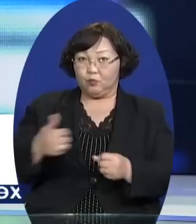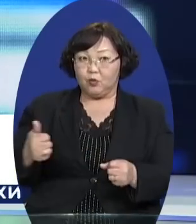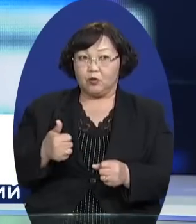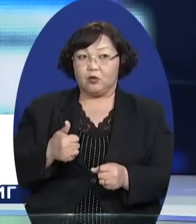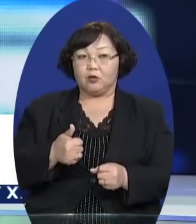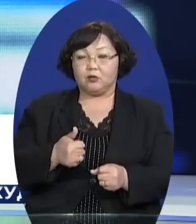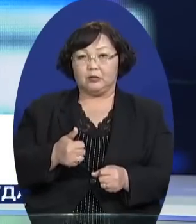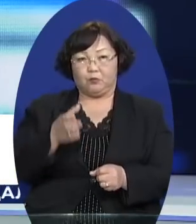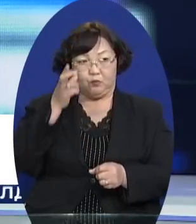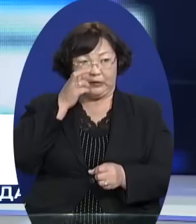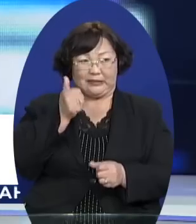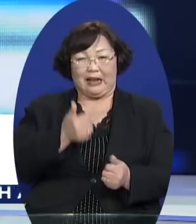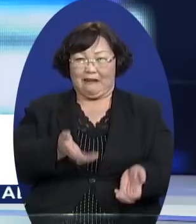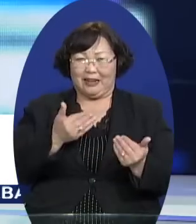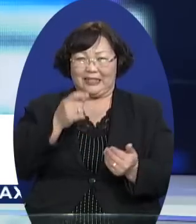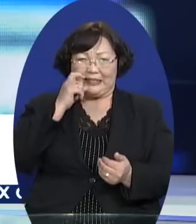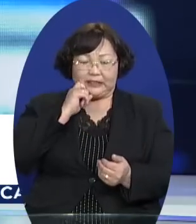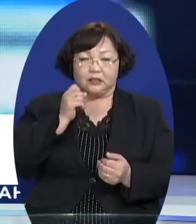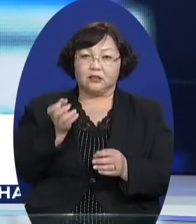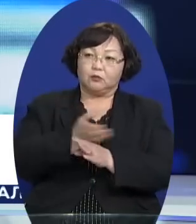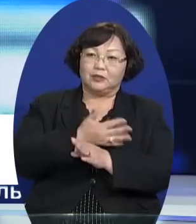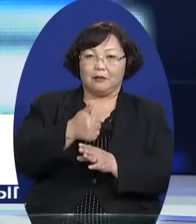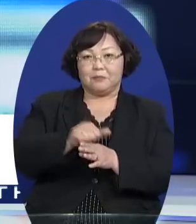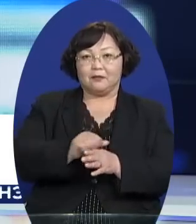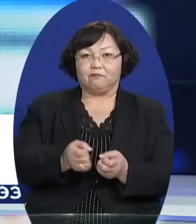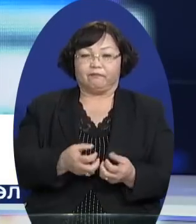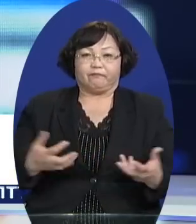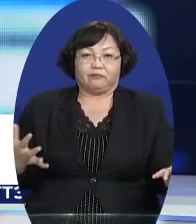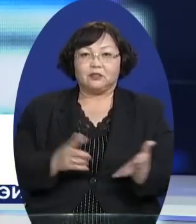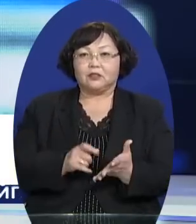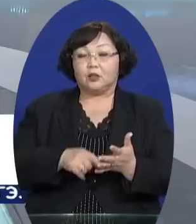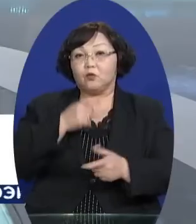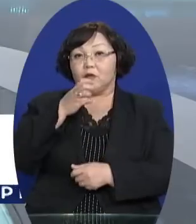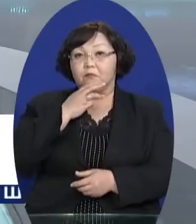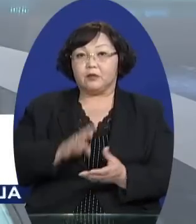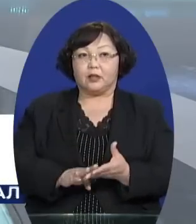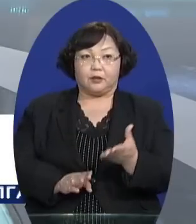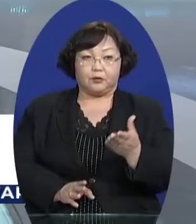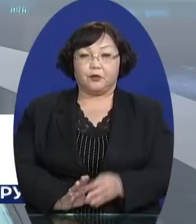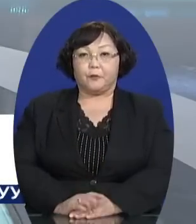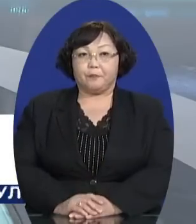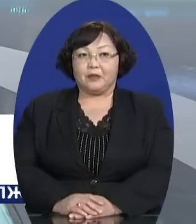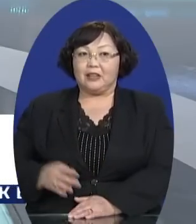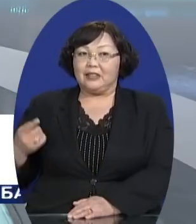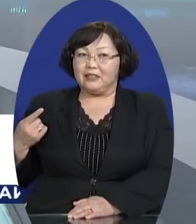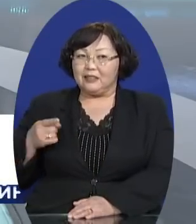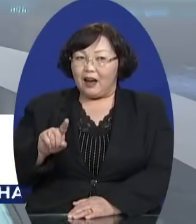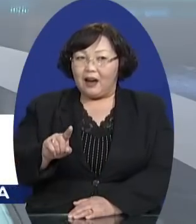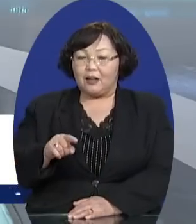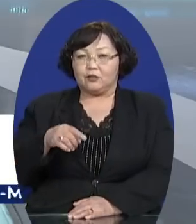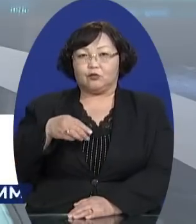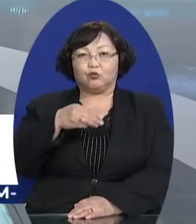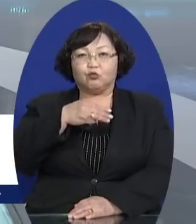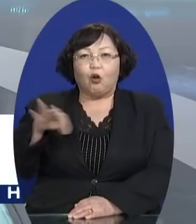тул салбарын хүний нөөцийг бэлтгэх шаардлага үүсээд байна. Тэгвэл энэ тухай мэдээллийг хүргэхээр студид отхон цэцэг ажиллаж байна. Тэгэхээр яагаад одоо энэ тоо